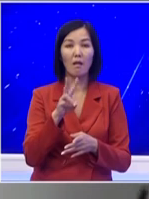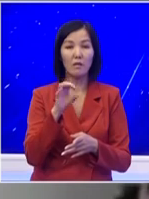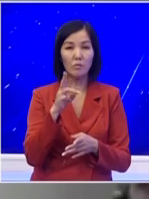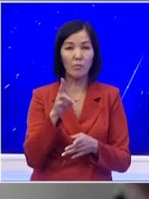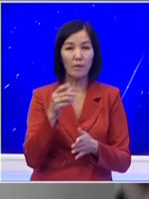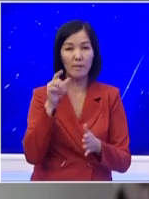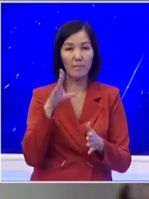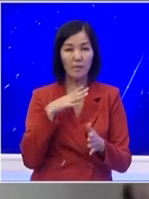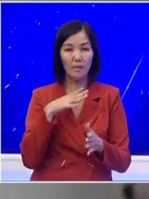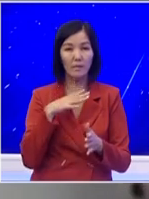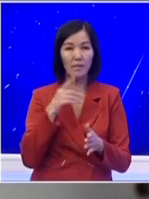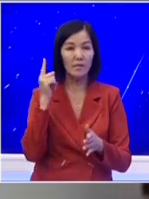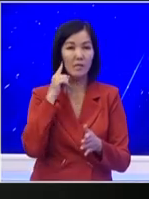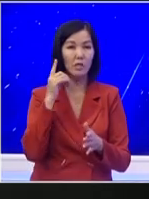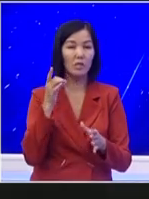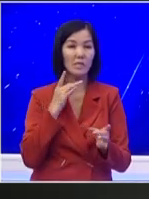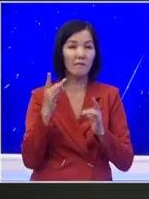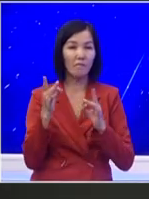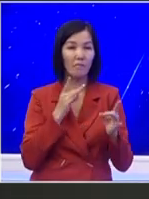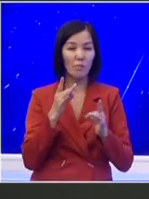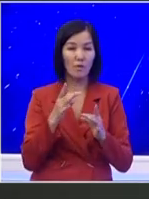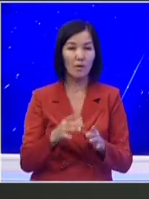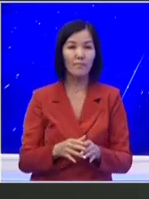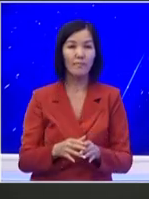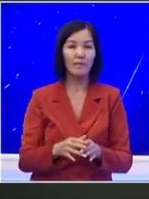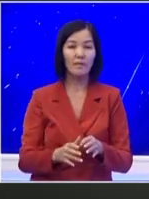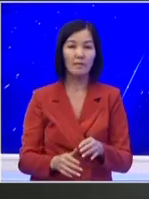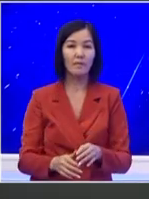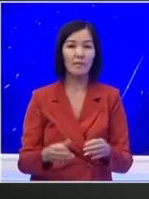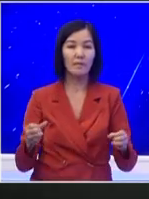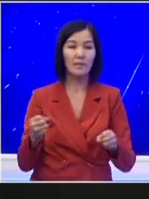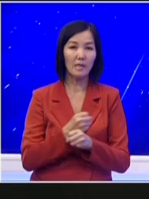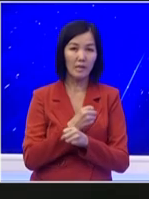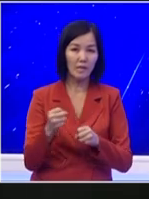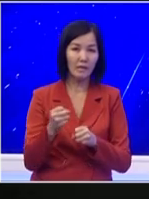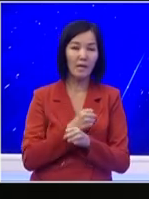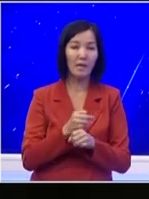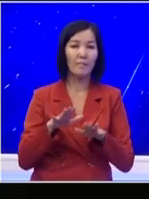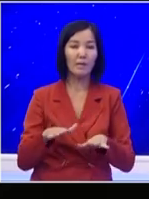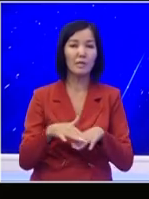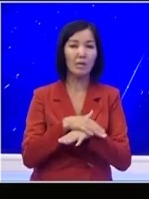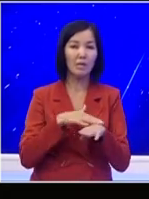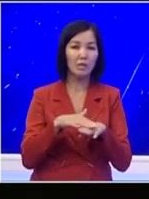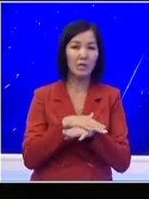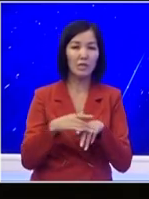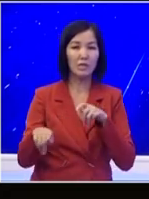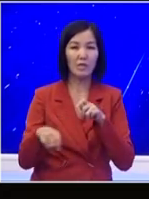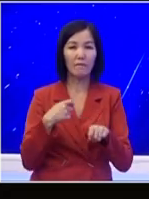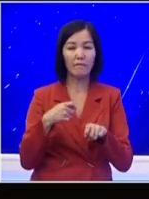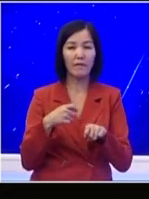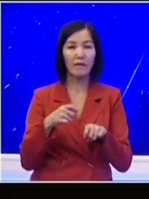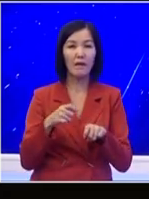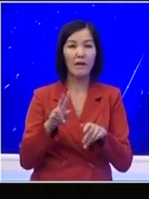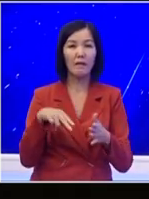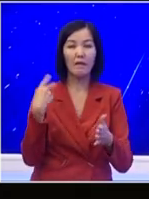был лишь слышен звук и хлопки выстрелов. Завязалась драка, местные жители повалили нарушителя на